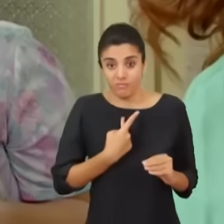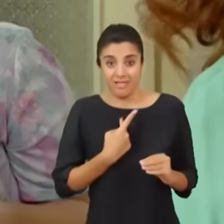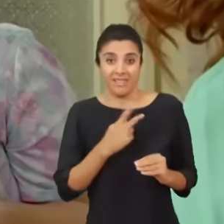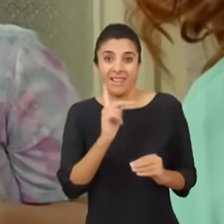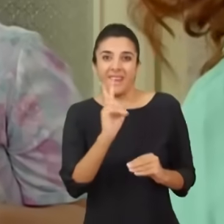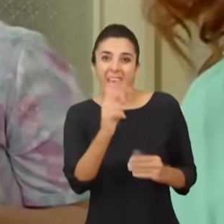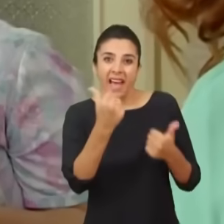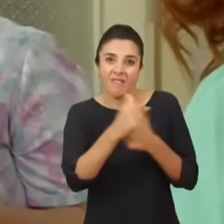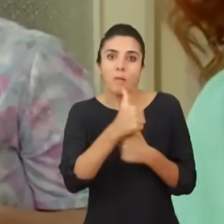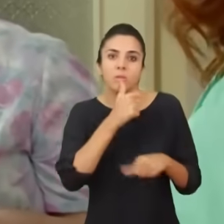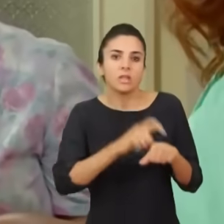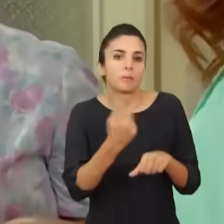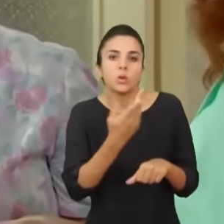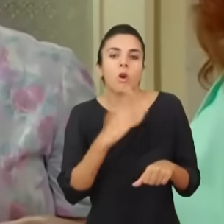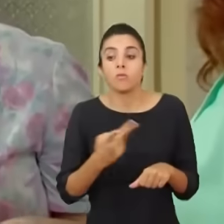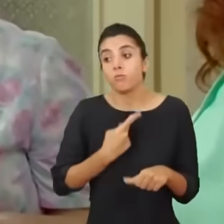geliyor.